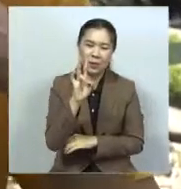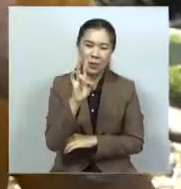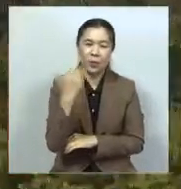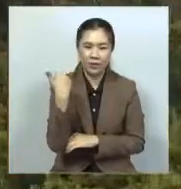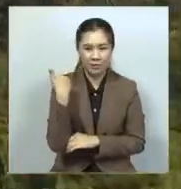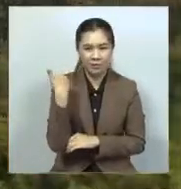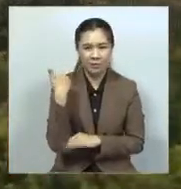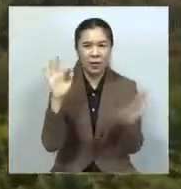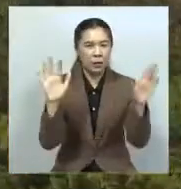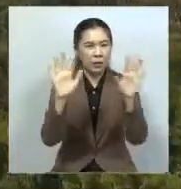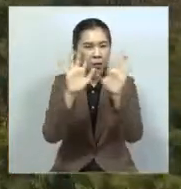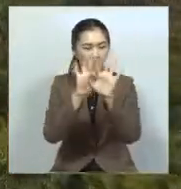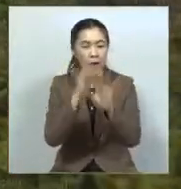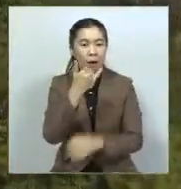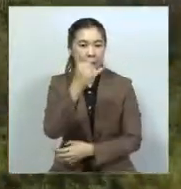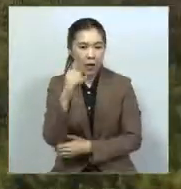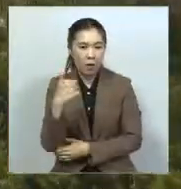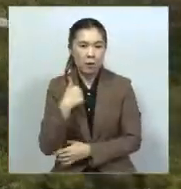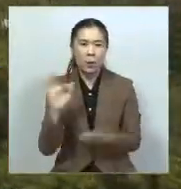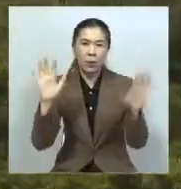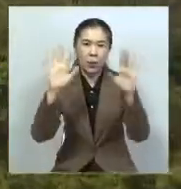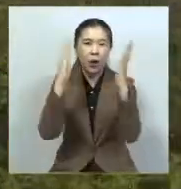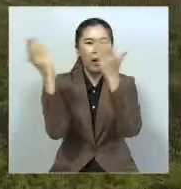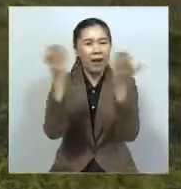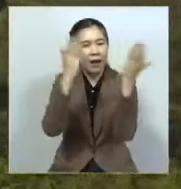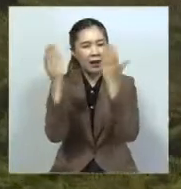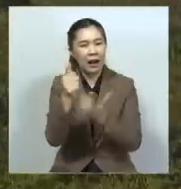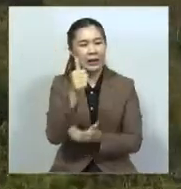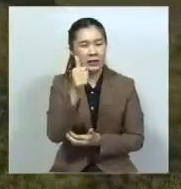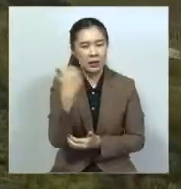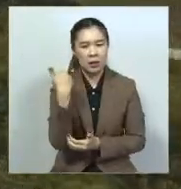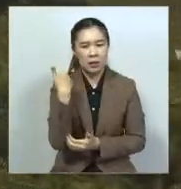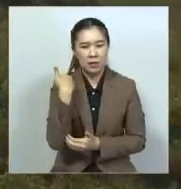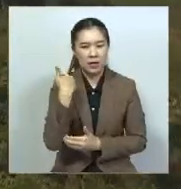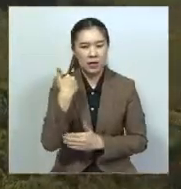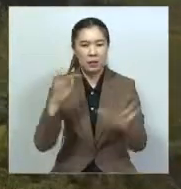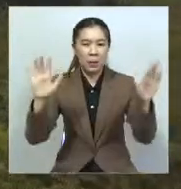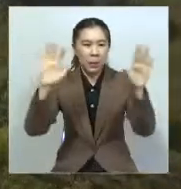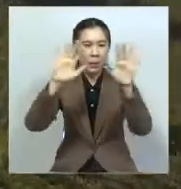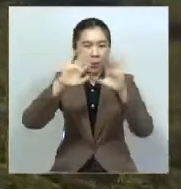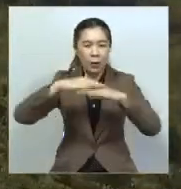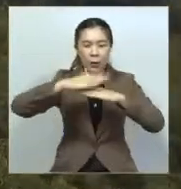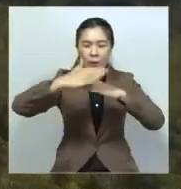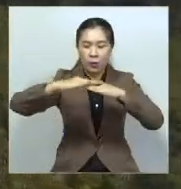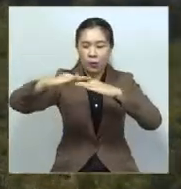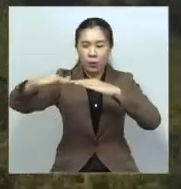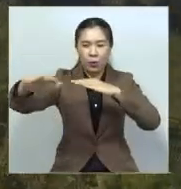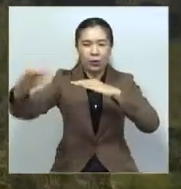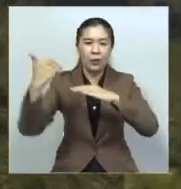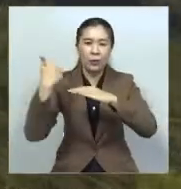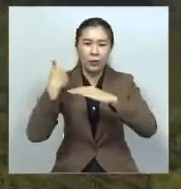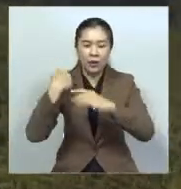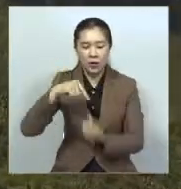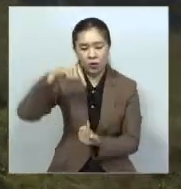ก็ยังมีหมอกถ้าบางวันอากาศดีๆนะคะแล้วก็บรรยากาศเป็นใจเนี่ยเราจะเห็นทะเลหมอกเป็นทั้งผืนนะคะโดยเฉพาะมีจุดช